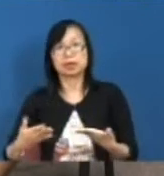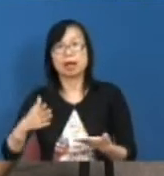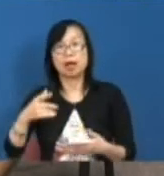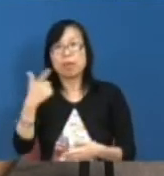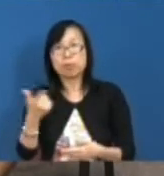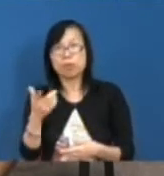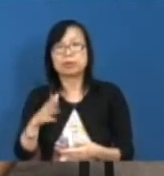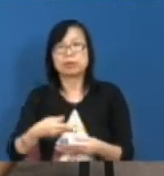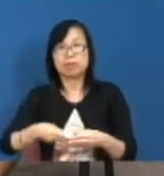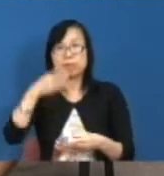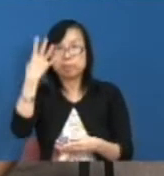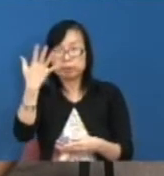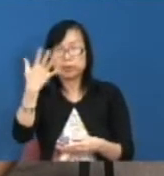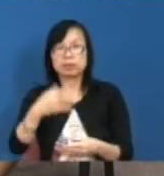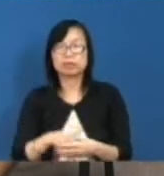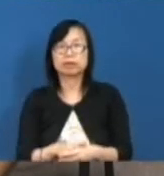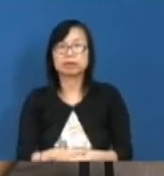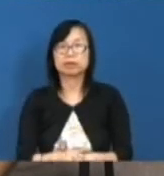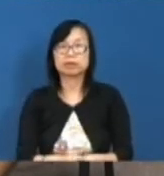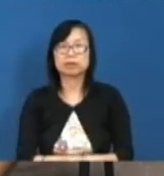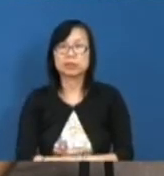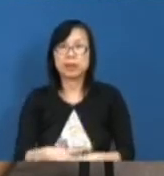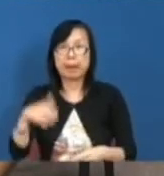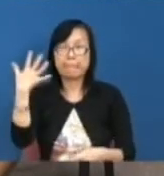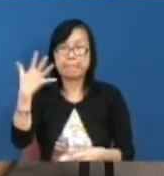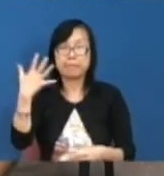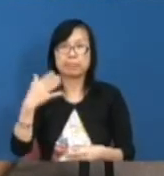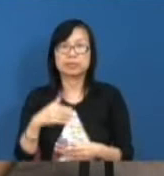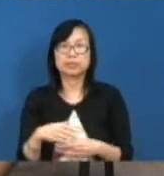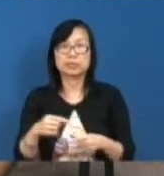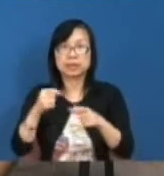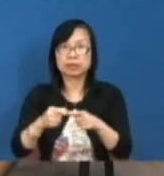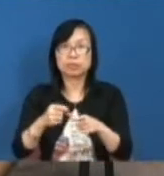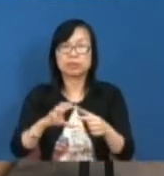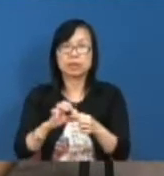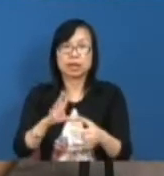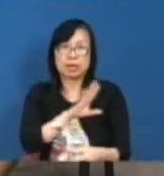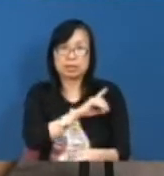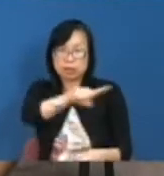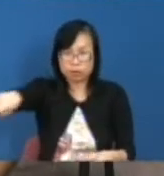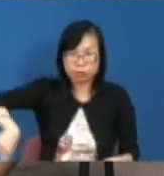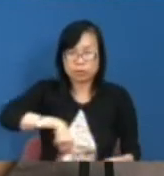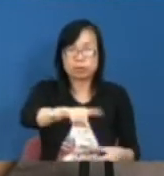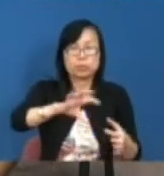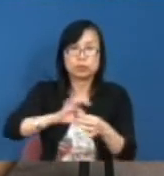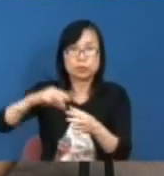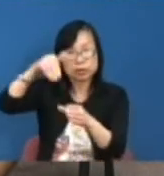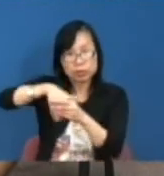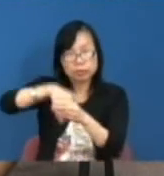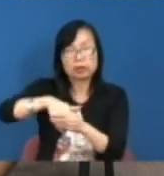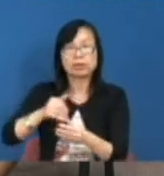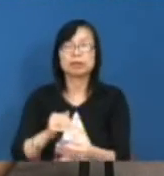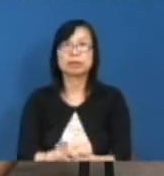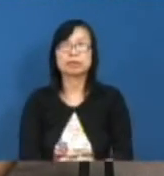席啦，即使係咪？因為即係等於係嗰五席嘅功能團體由區議會選出嚟嘅所謂超級區議員